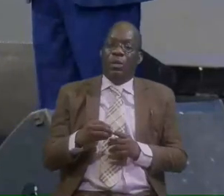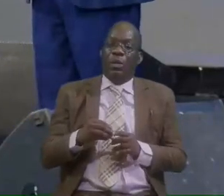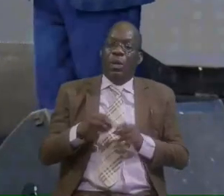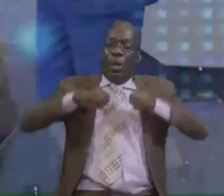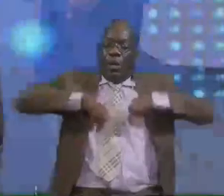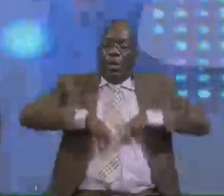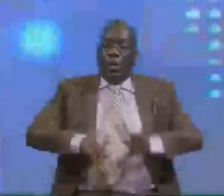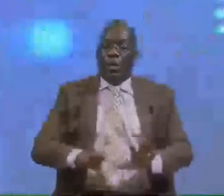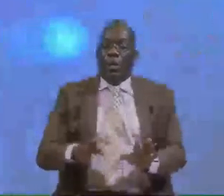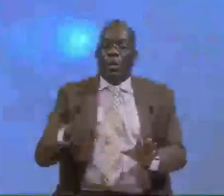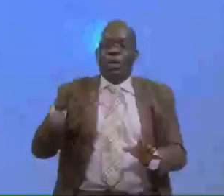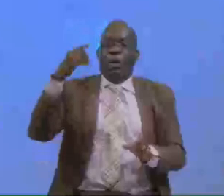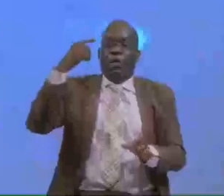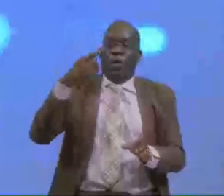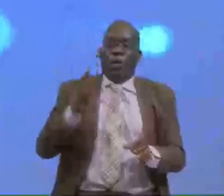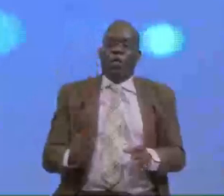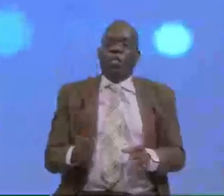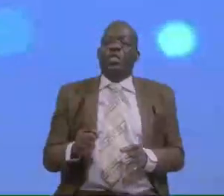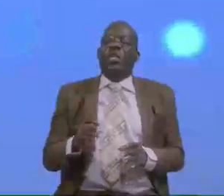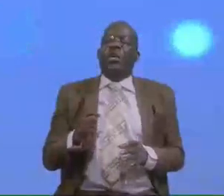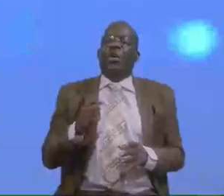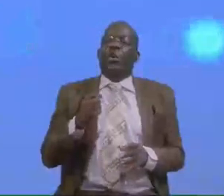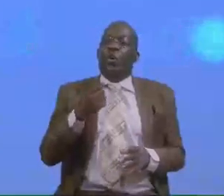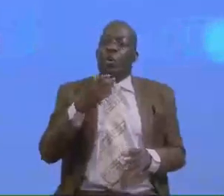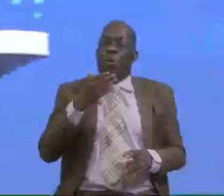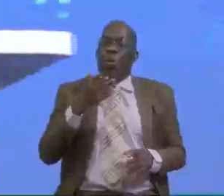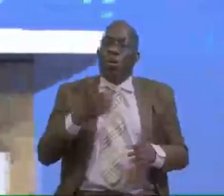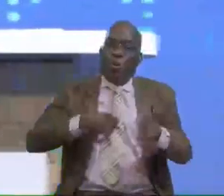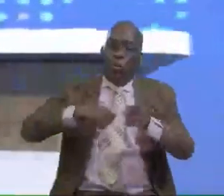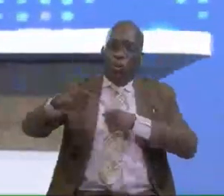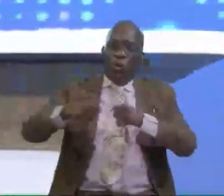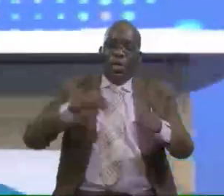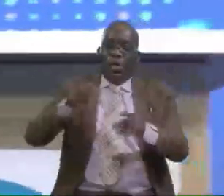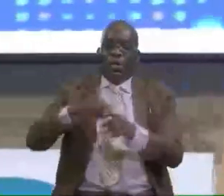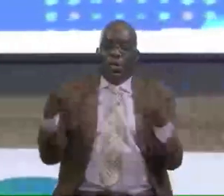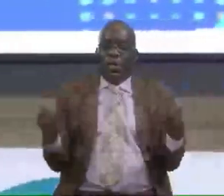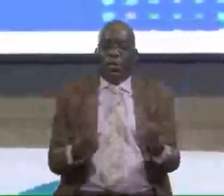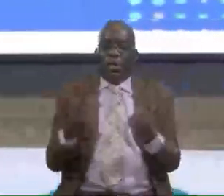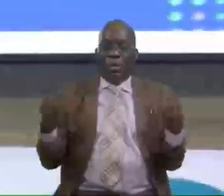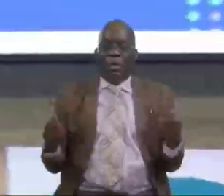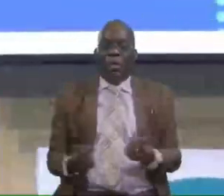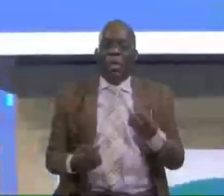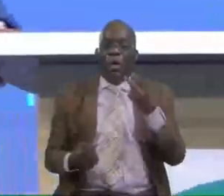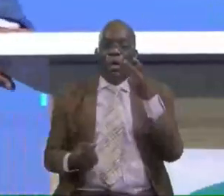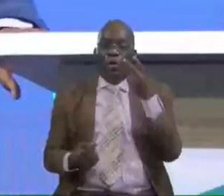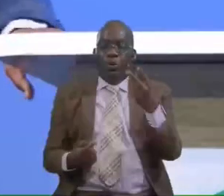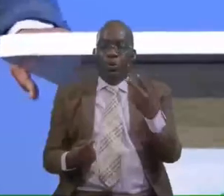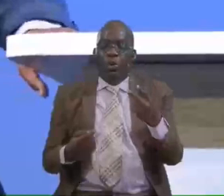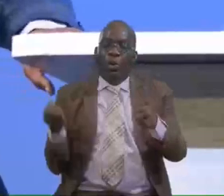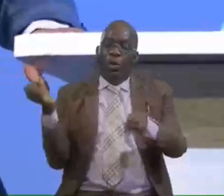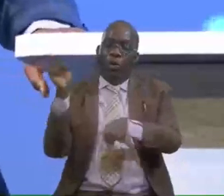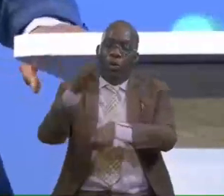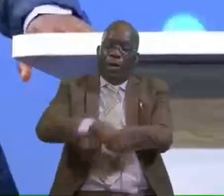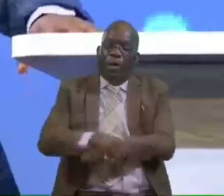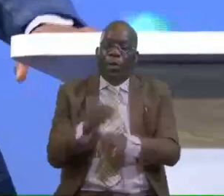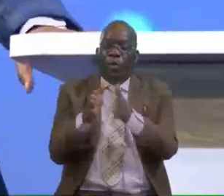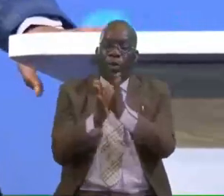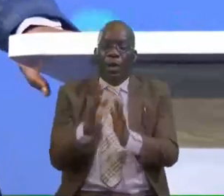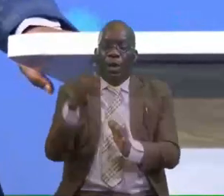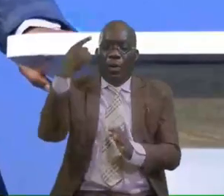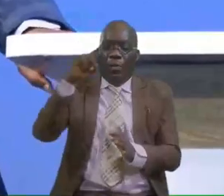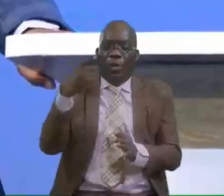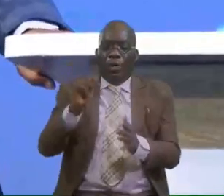sont lésés par l'iniquité. Deuxième point, l'intercession prévalente, dominante pour